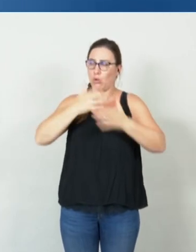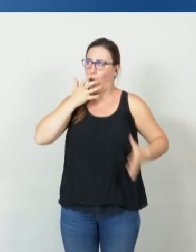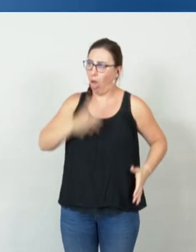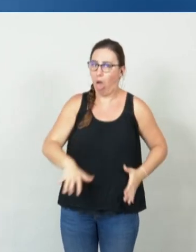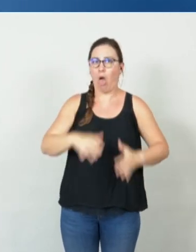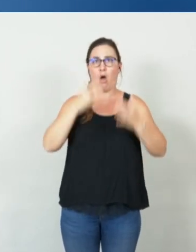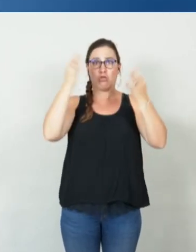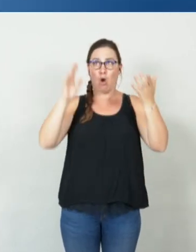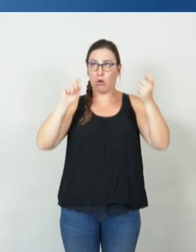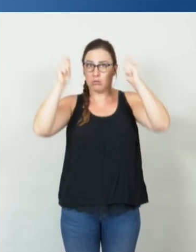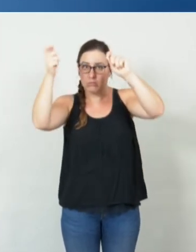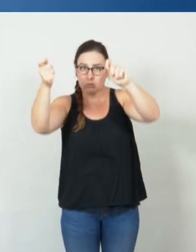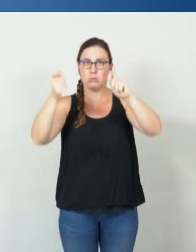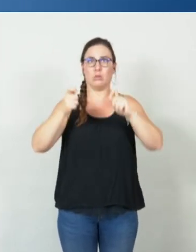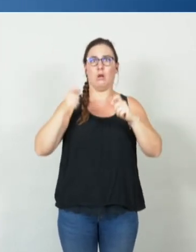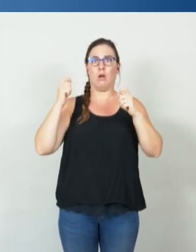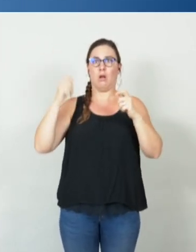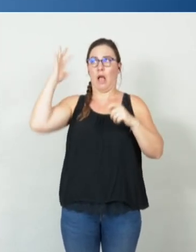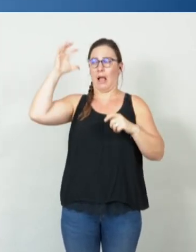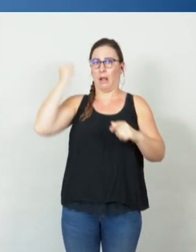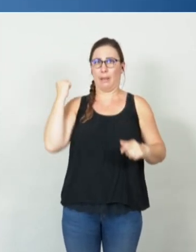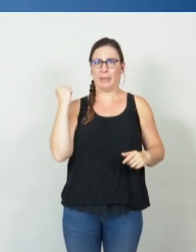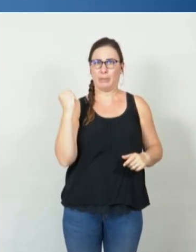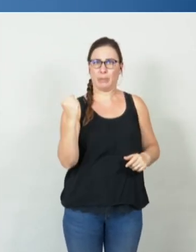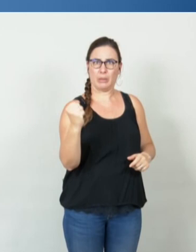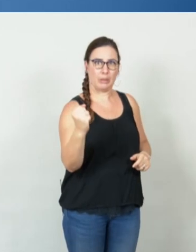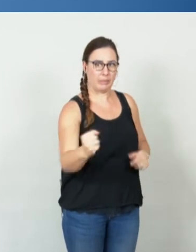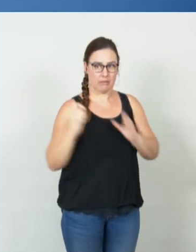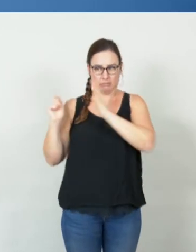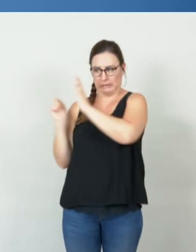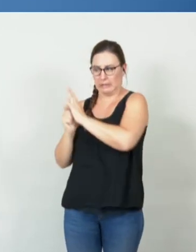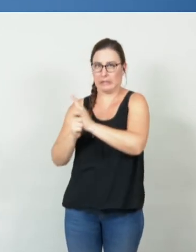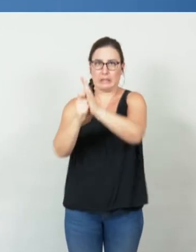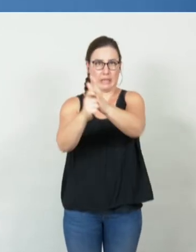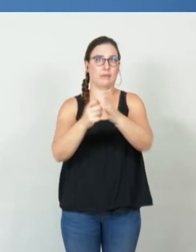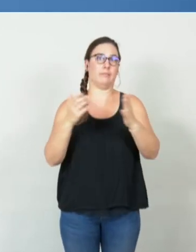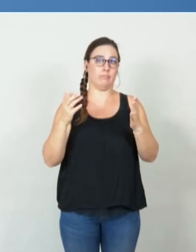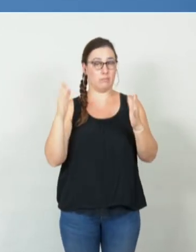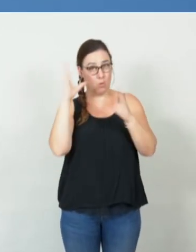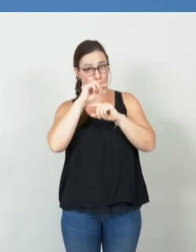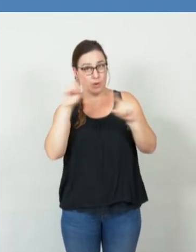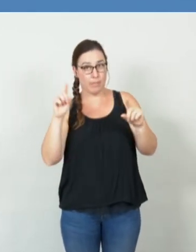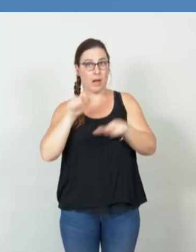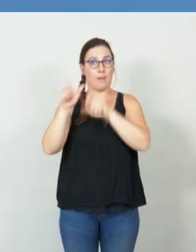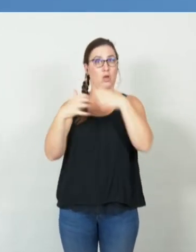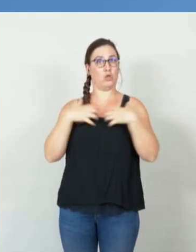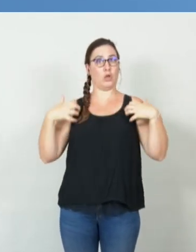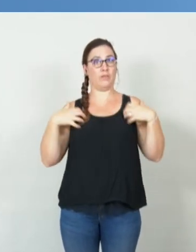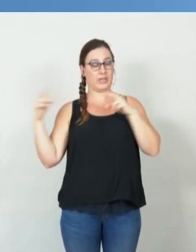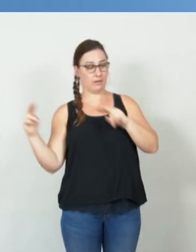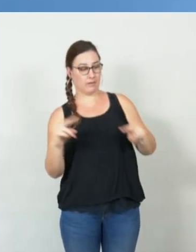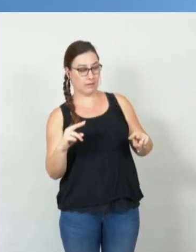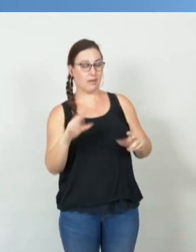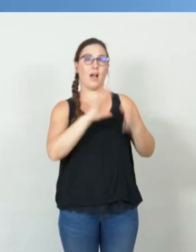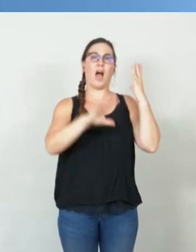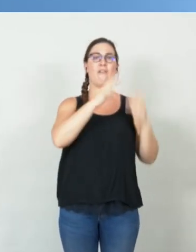l'augmentation de la fréquence et l'intensité des vagues de chaleur accentue ce phénomène je le rappelle les scientifiques disent que là où nous avons